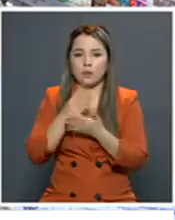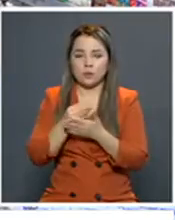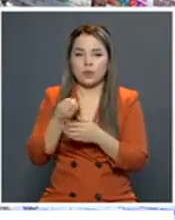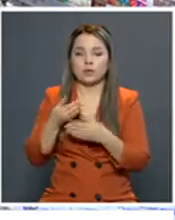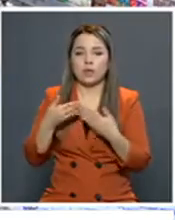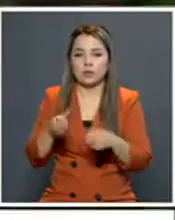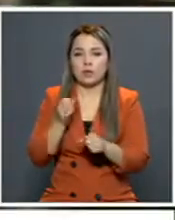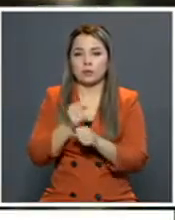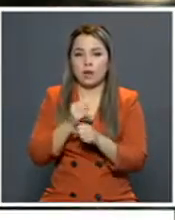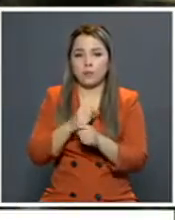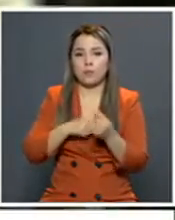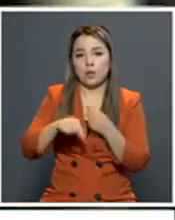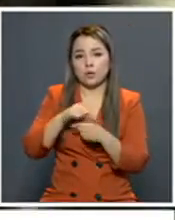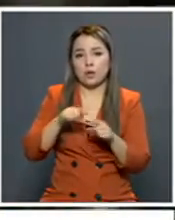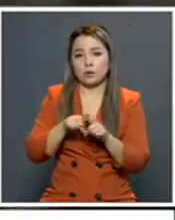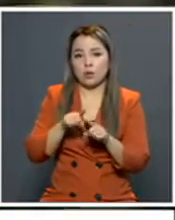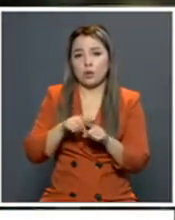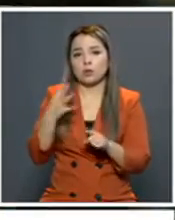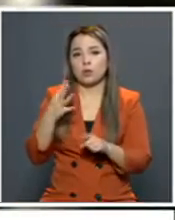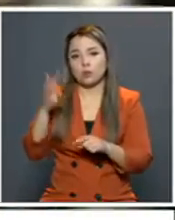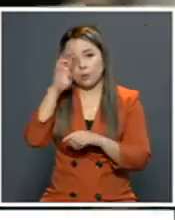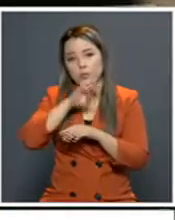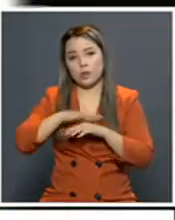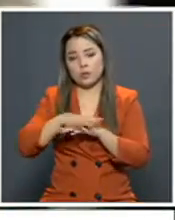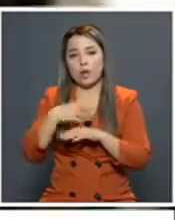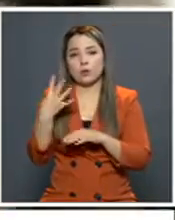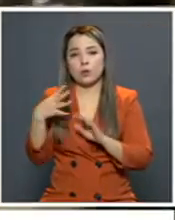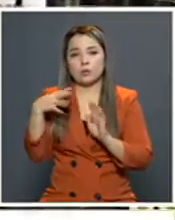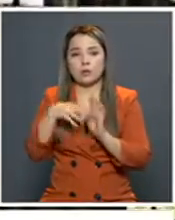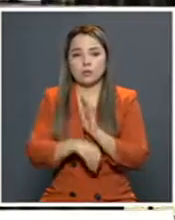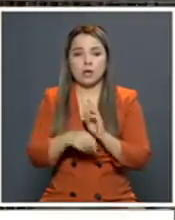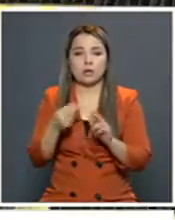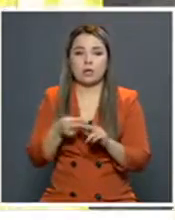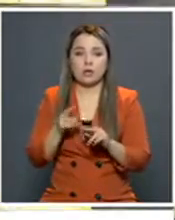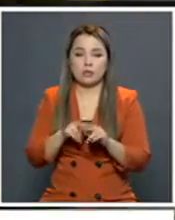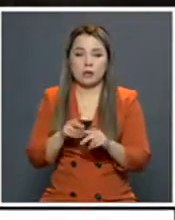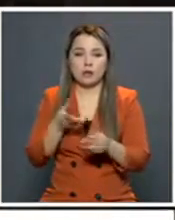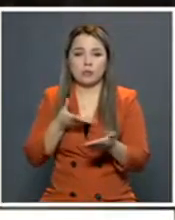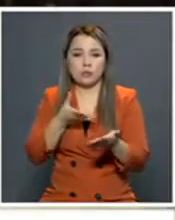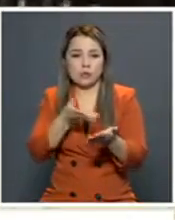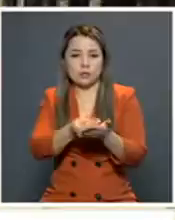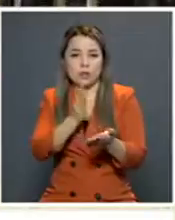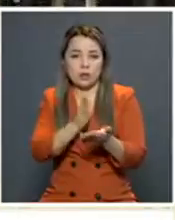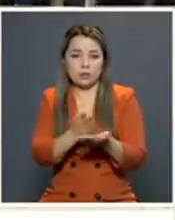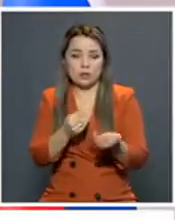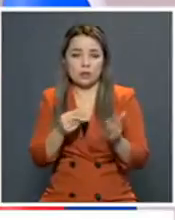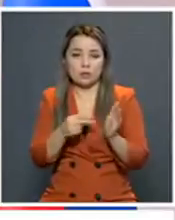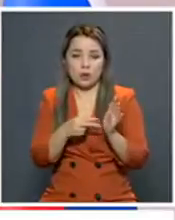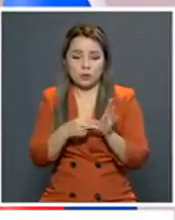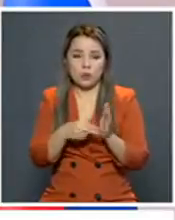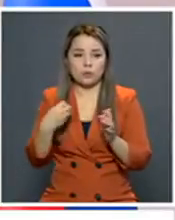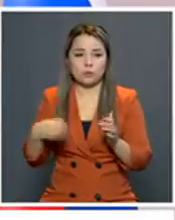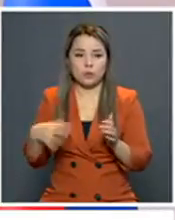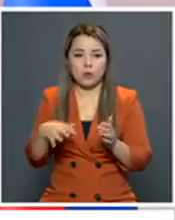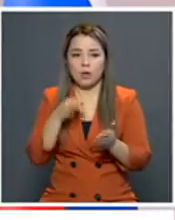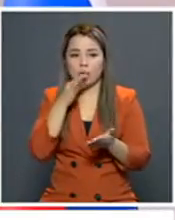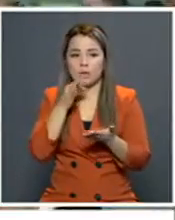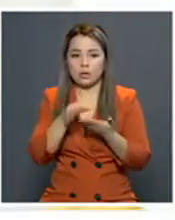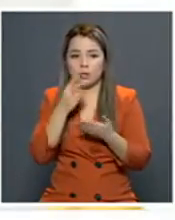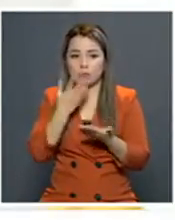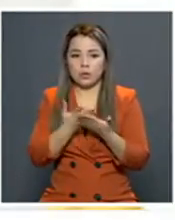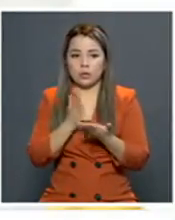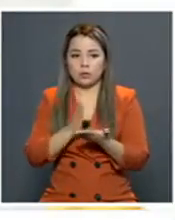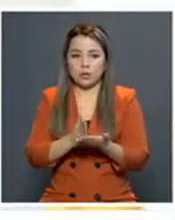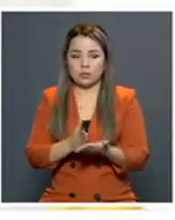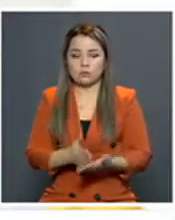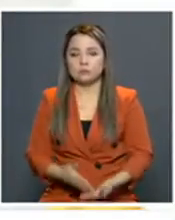тіркеледі. Яғни бизнес өкілдері 4 мемлекеттің нарығына кіру үшін 4 рет алым төлейді. Бұл бағаның қымбаттауына әкеп соғады. На рынке